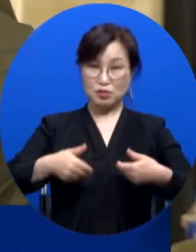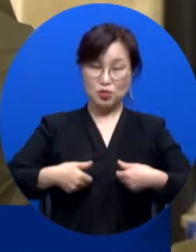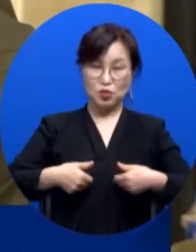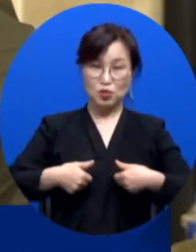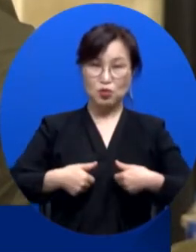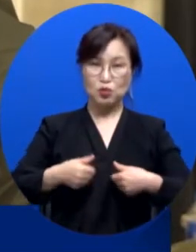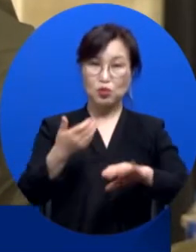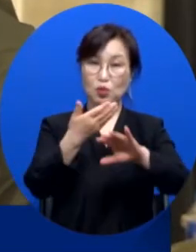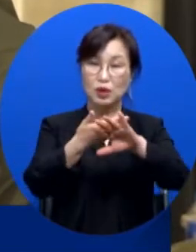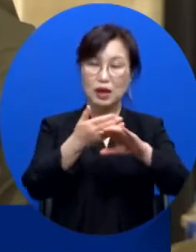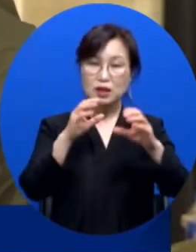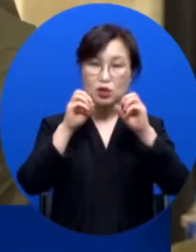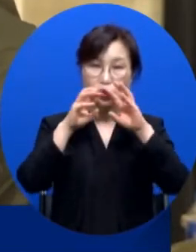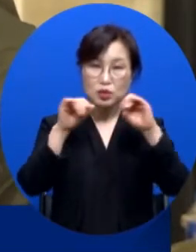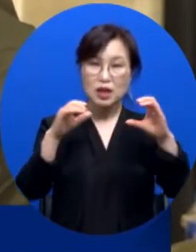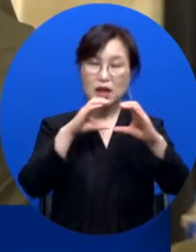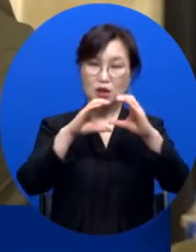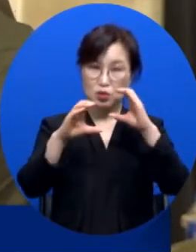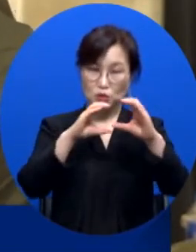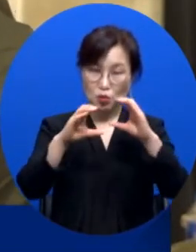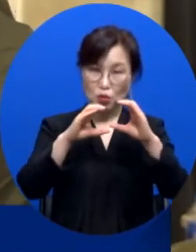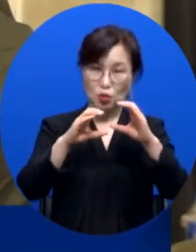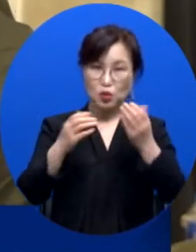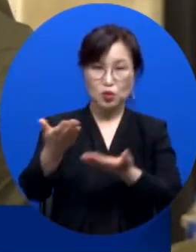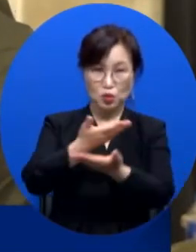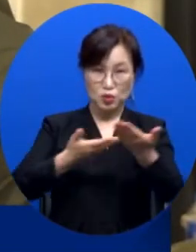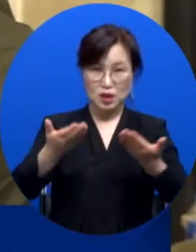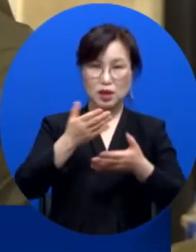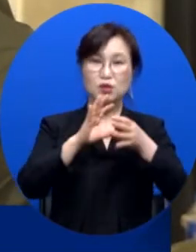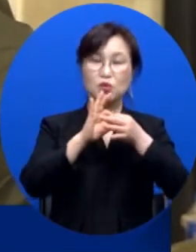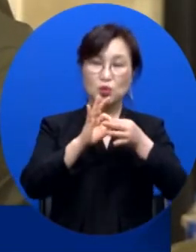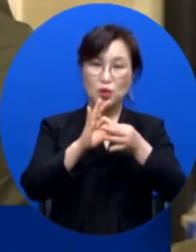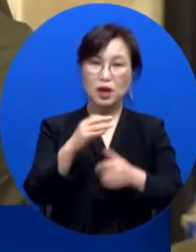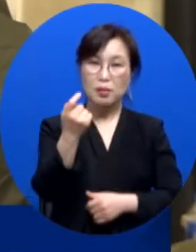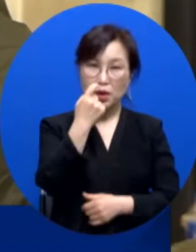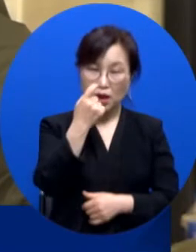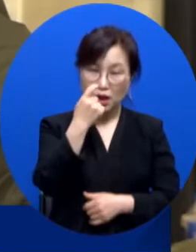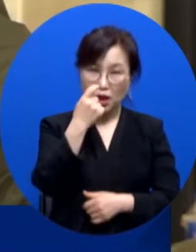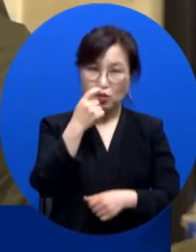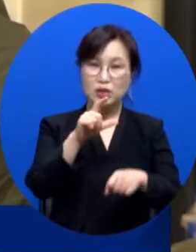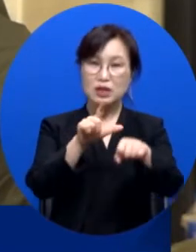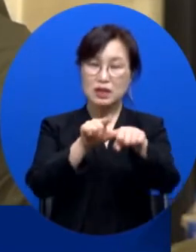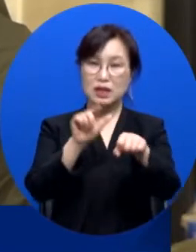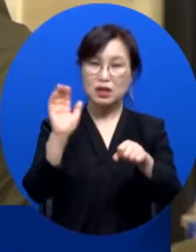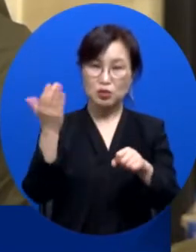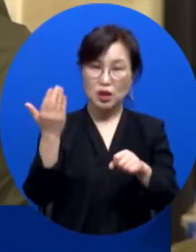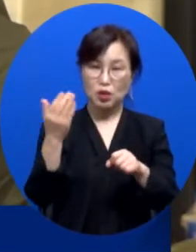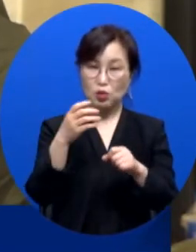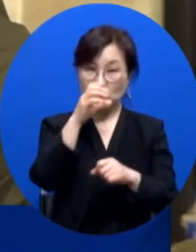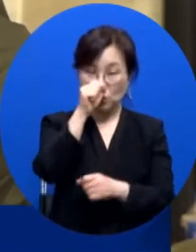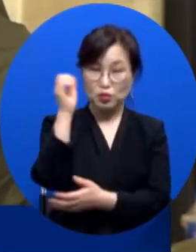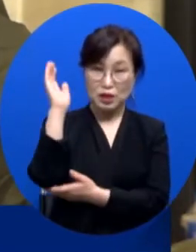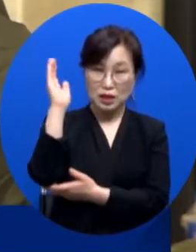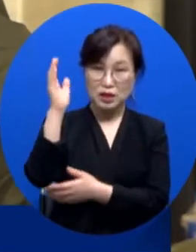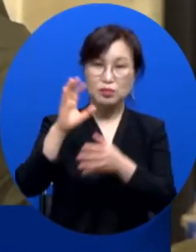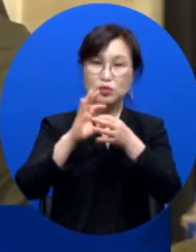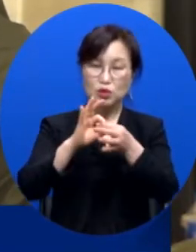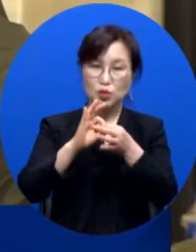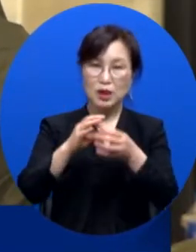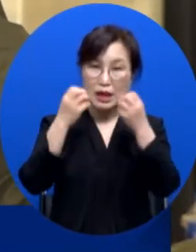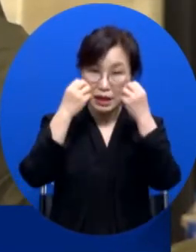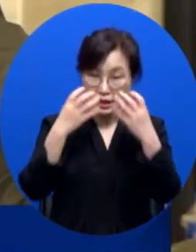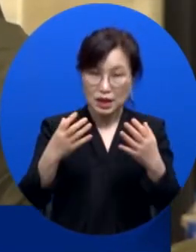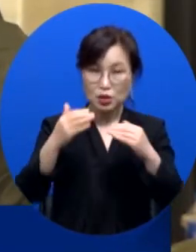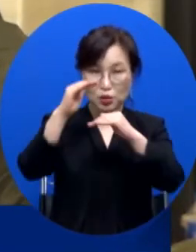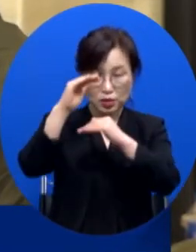또 배우는 기회 그리고 또 좋은 강사님들을 통해서 또 새로운 것들을 이렇게 접할 수 있는 좋은 기회인 것